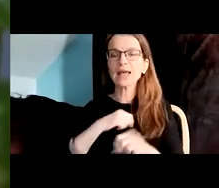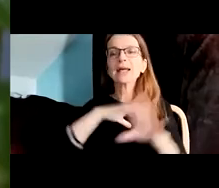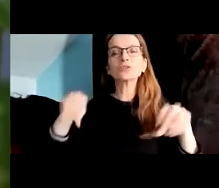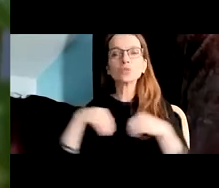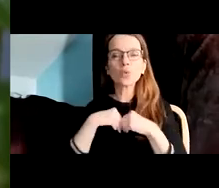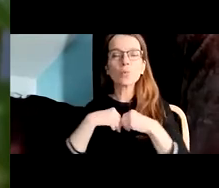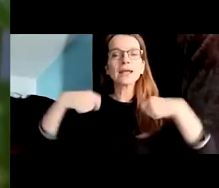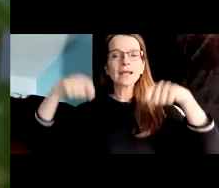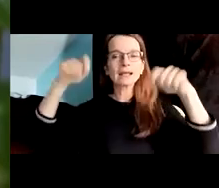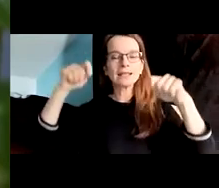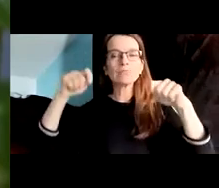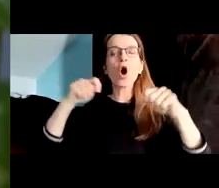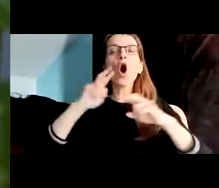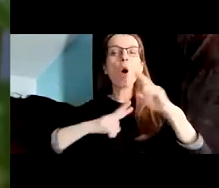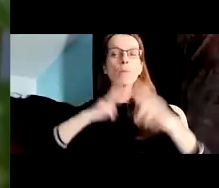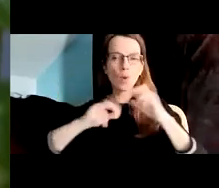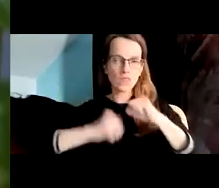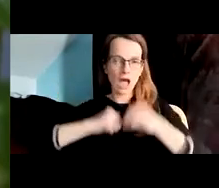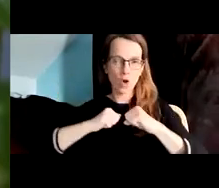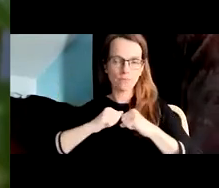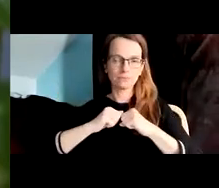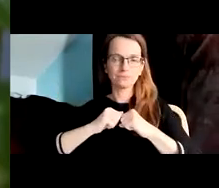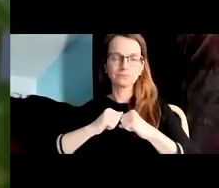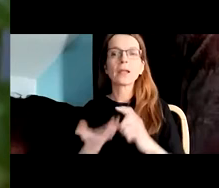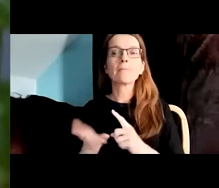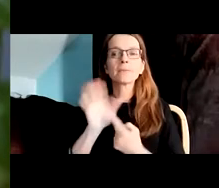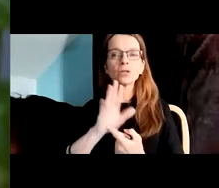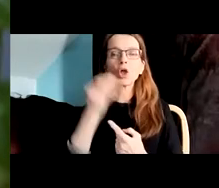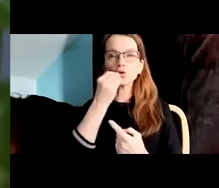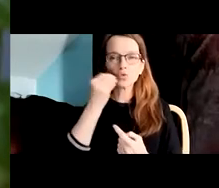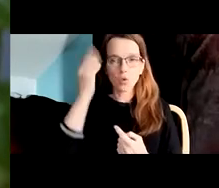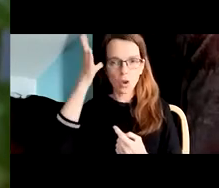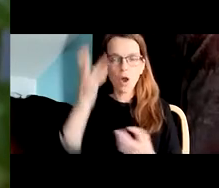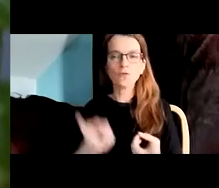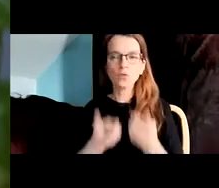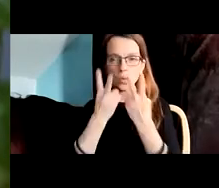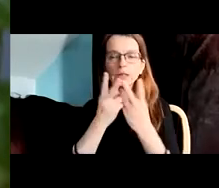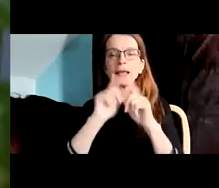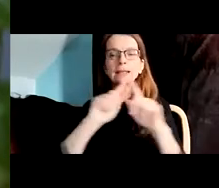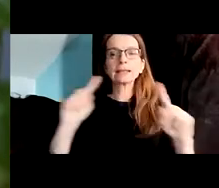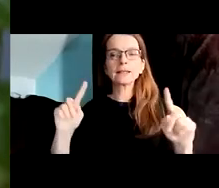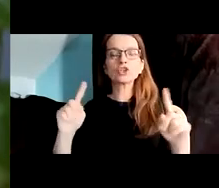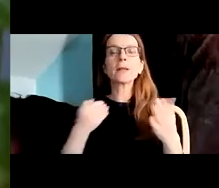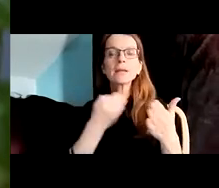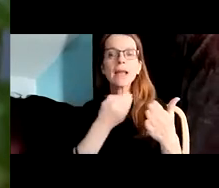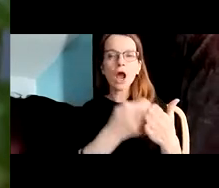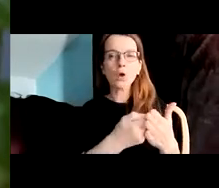skupno obravnavo. Predstavljanje so vzgojno-izobraževalne in druge prilagoditve z področja